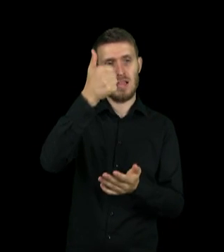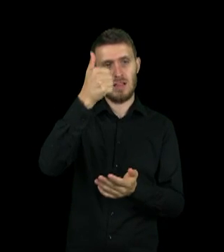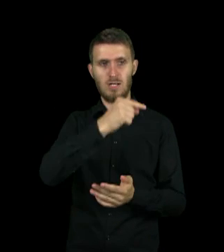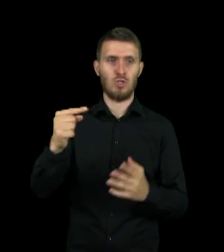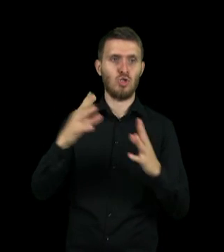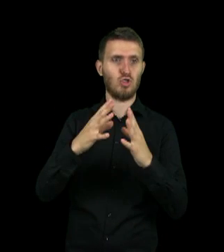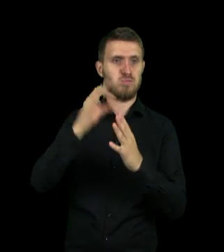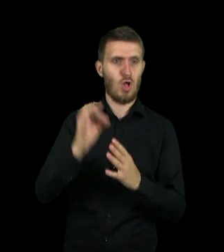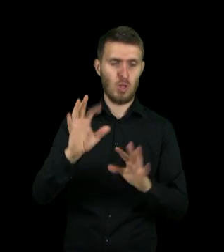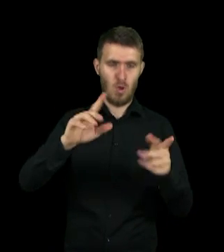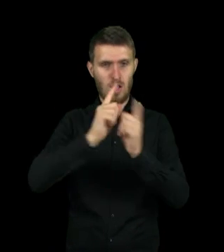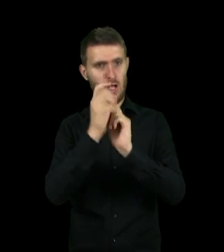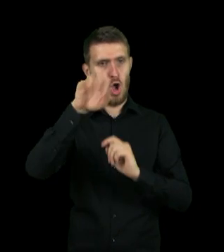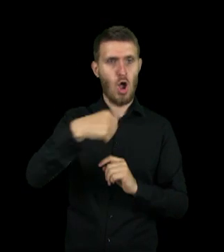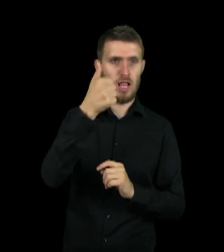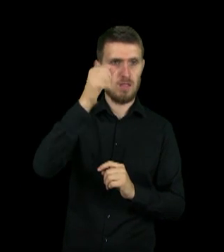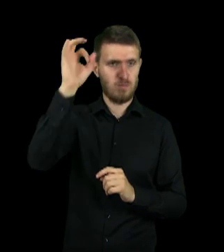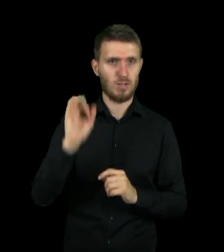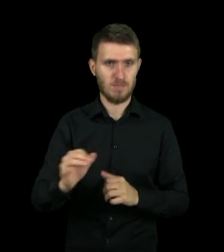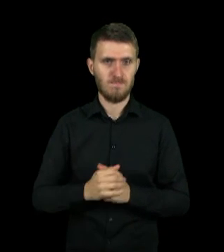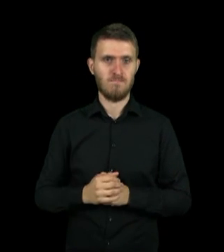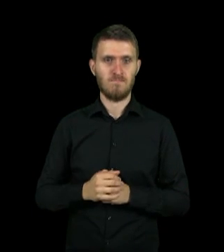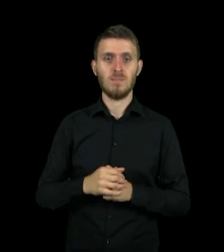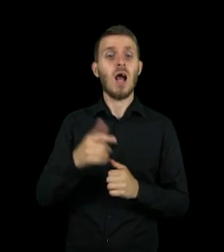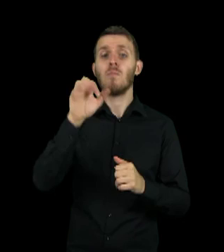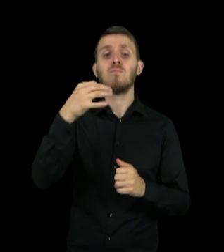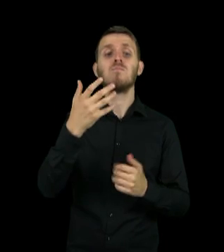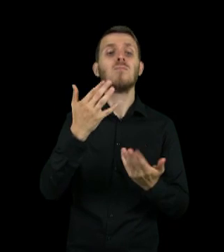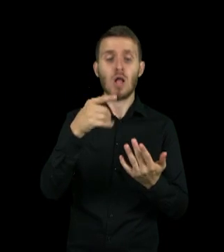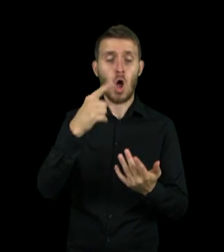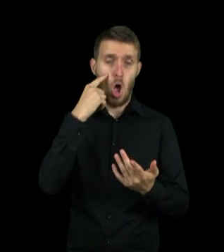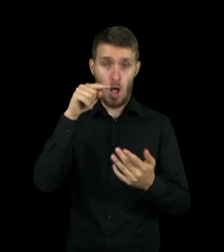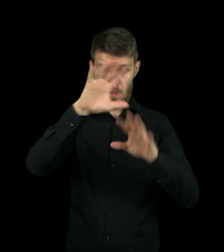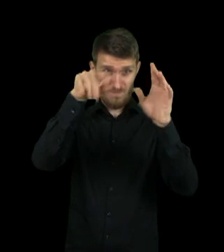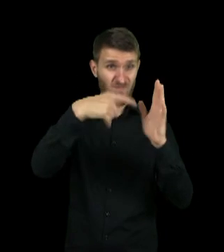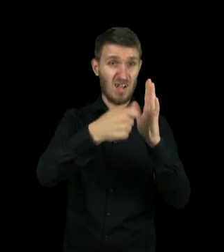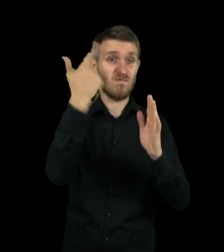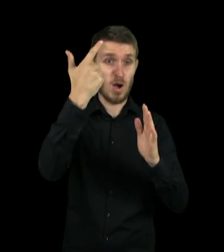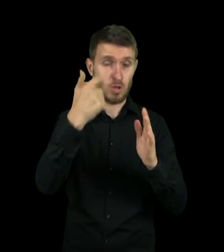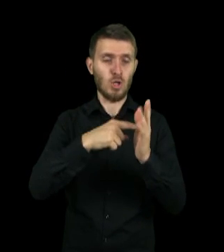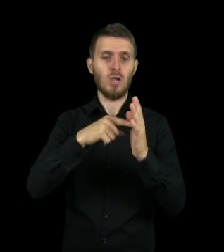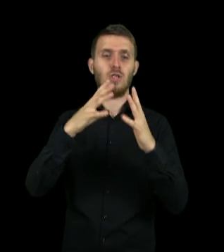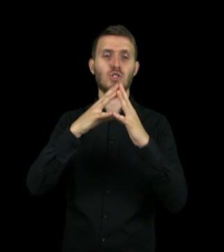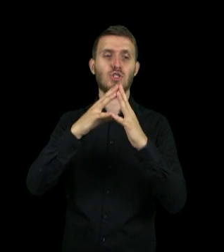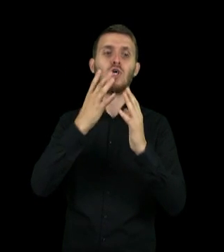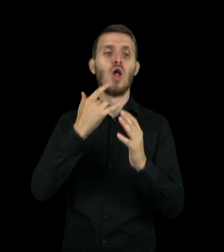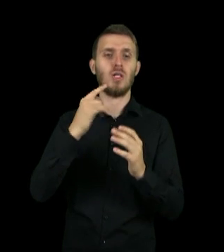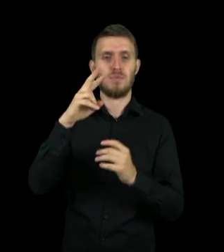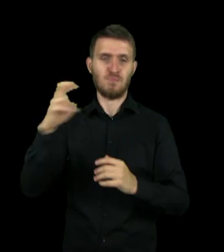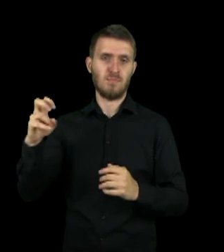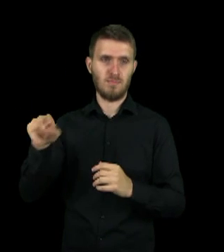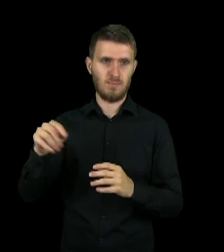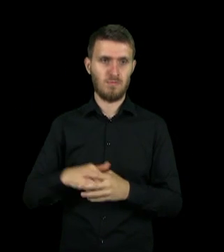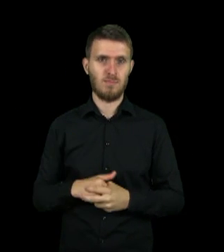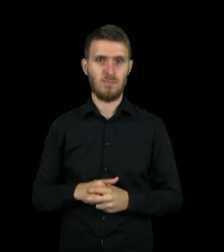ten to pójdzie organizacj płatniczej gdy dokonuje transakcji